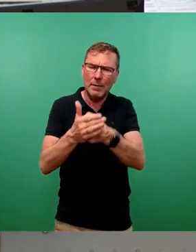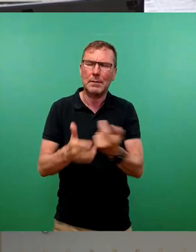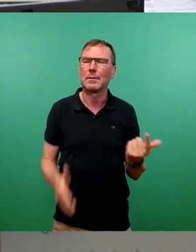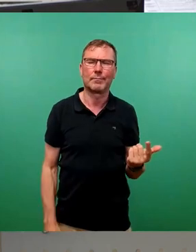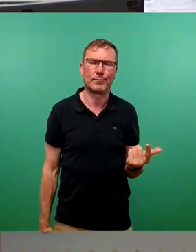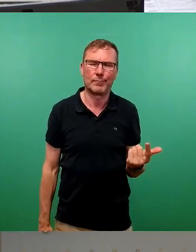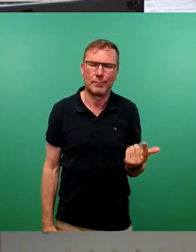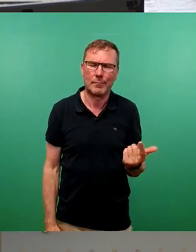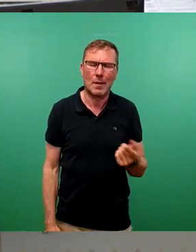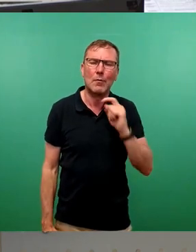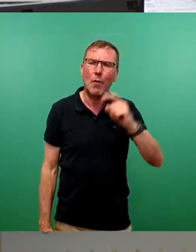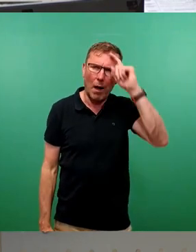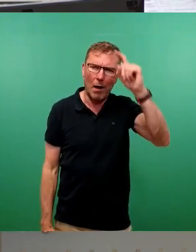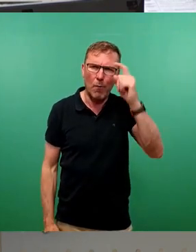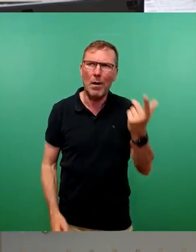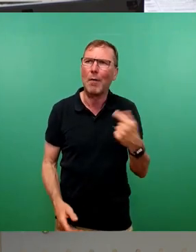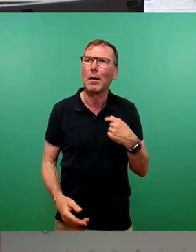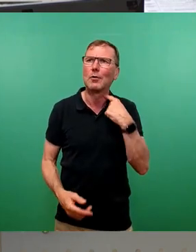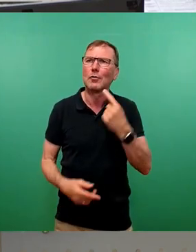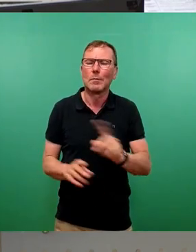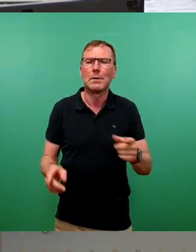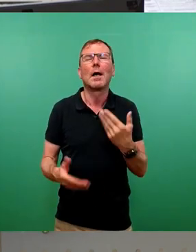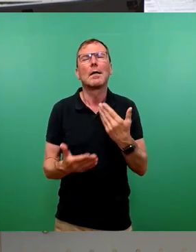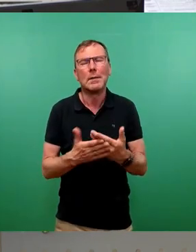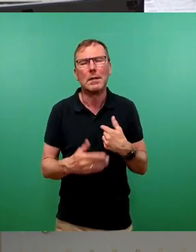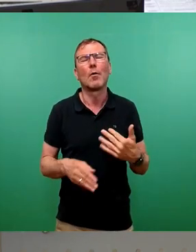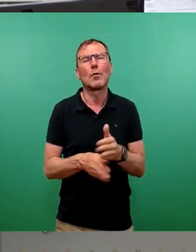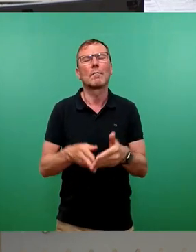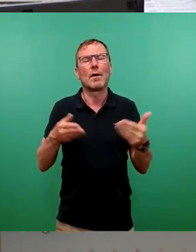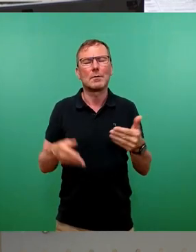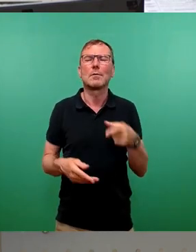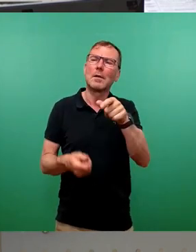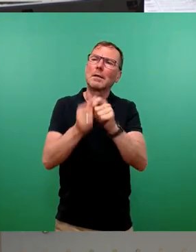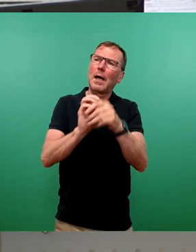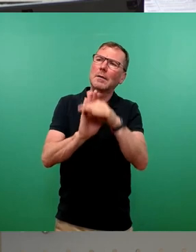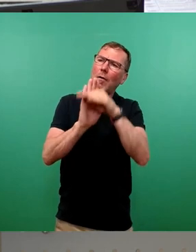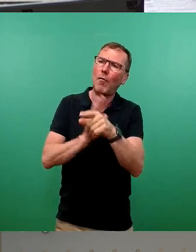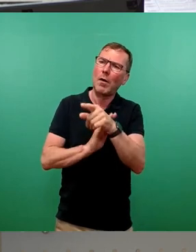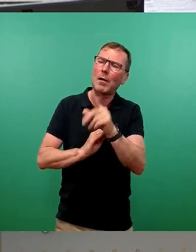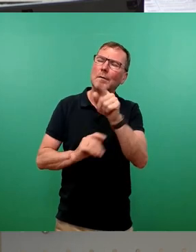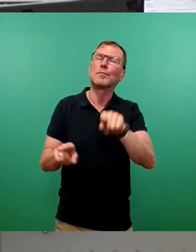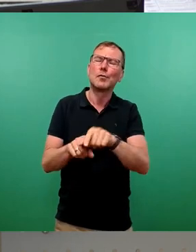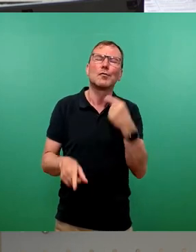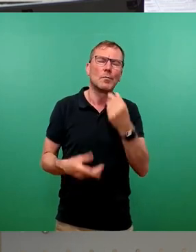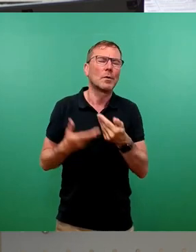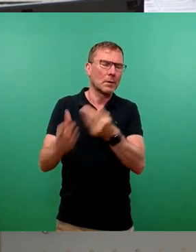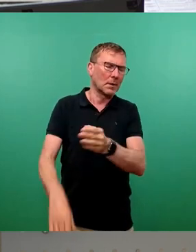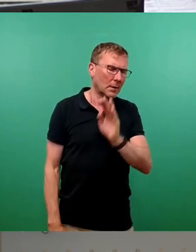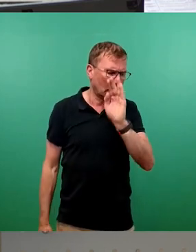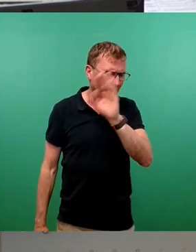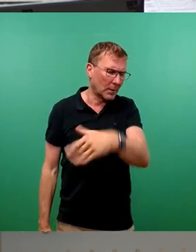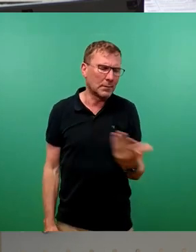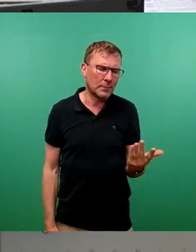Beulen. Deshalb stimmen wir als grüne Fraktion der geänderten Vorlage jetzt zu und beobachten gespannt,